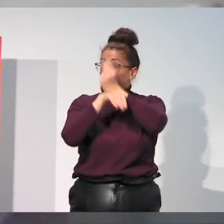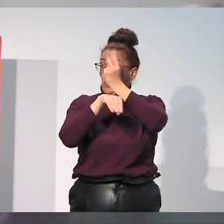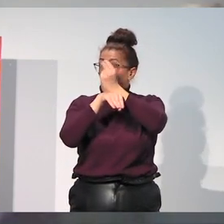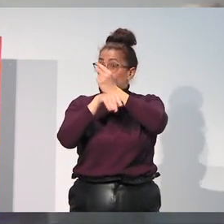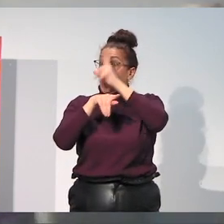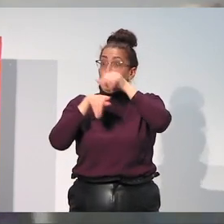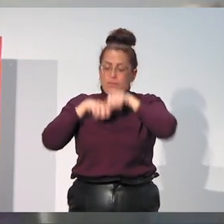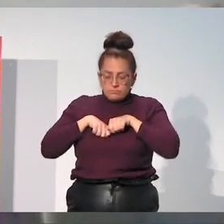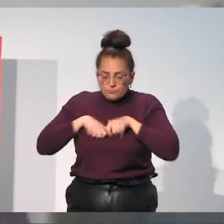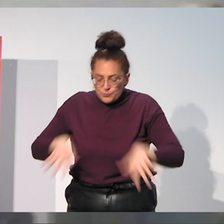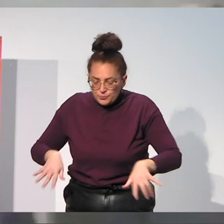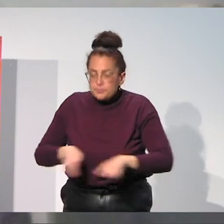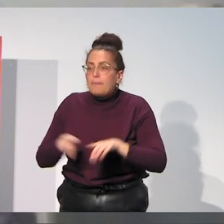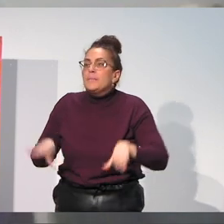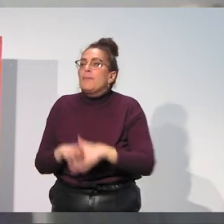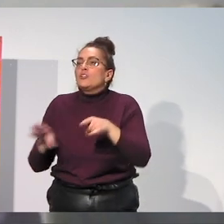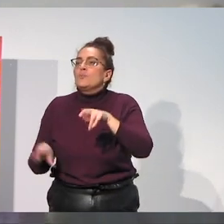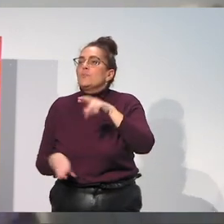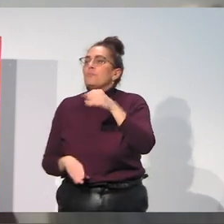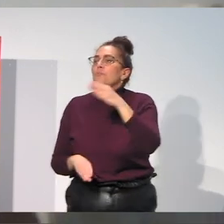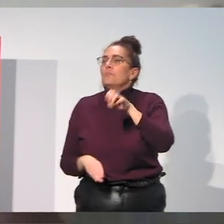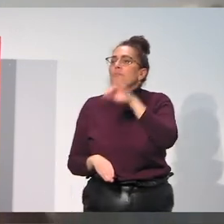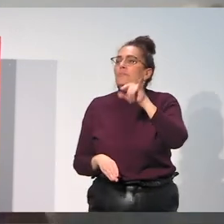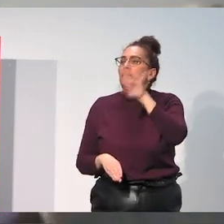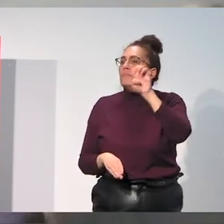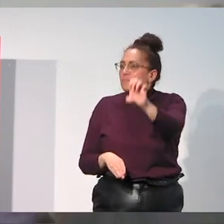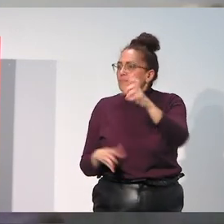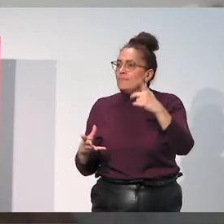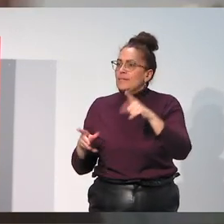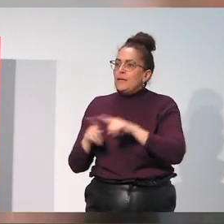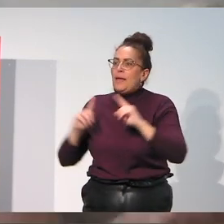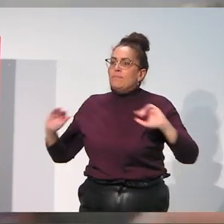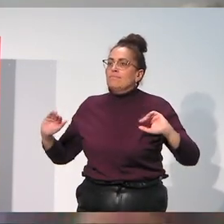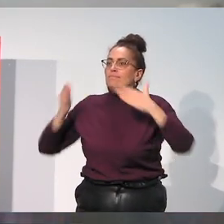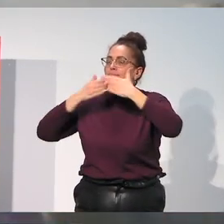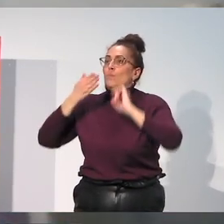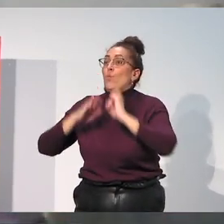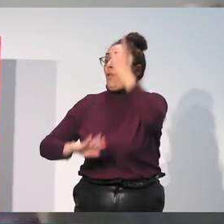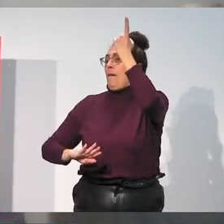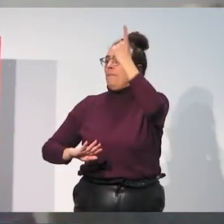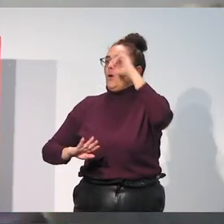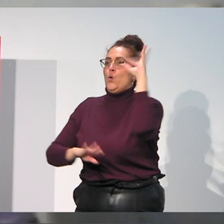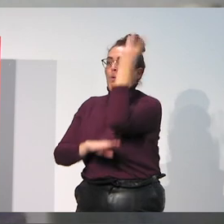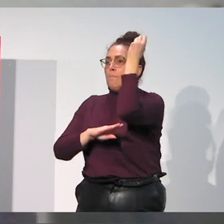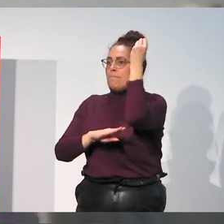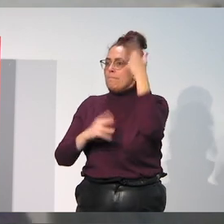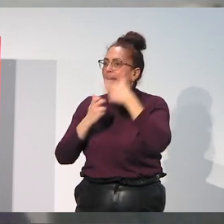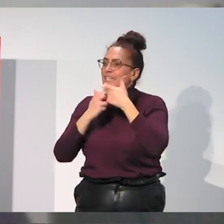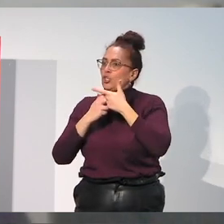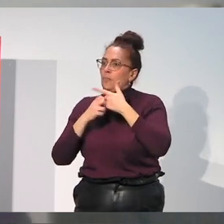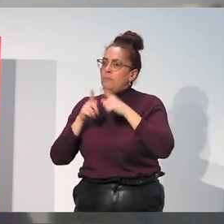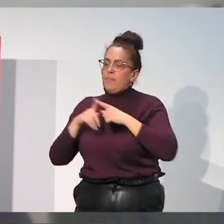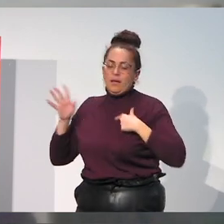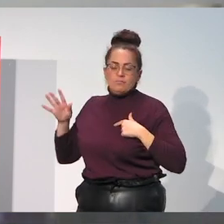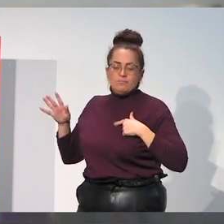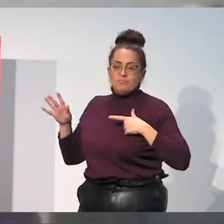d'acte prométhéen de donner aux hommes le feu de l'Olympe, enfin, non, qui est le grand classique. Et puis c'est vrai